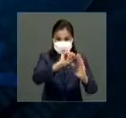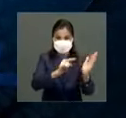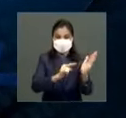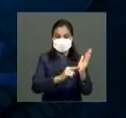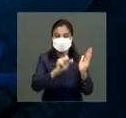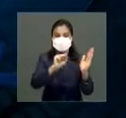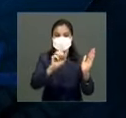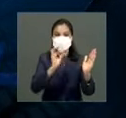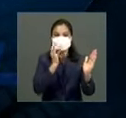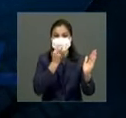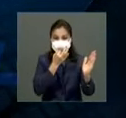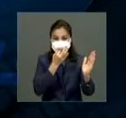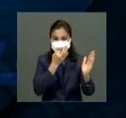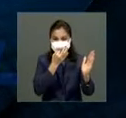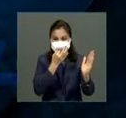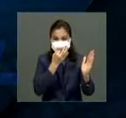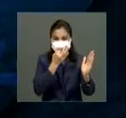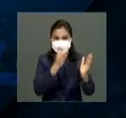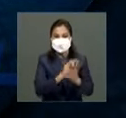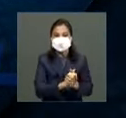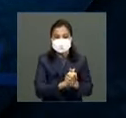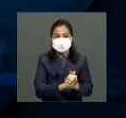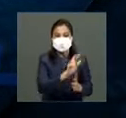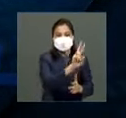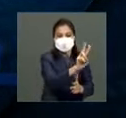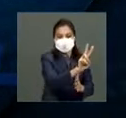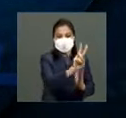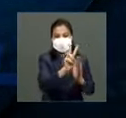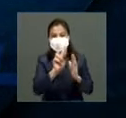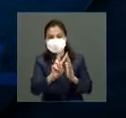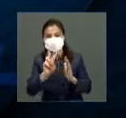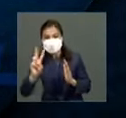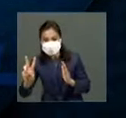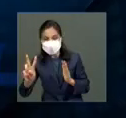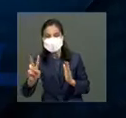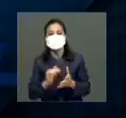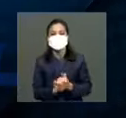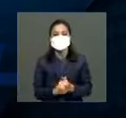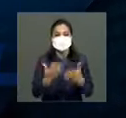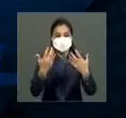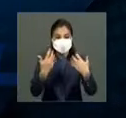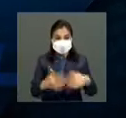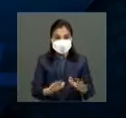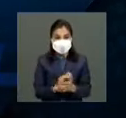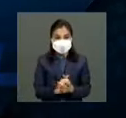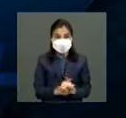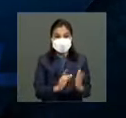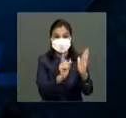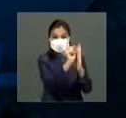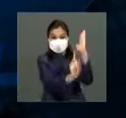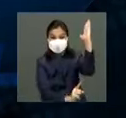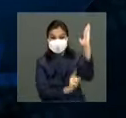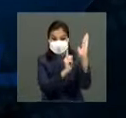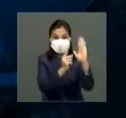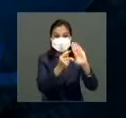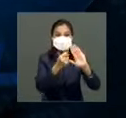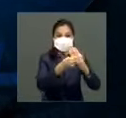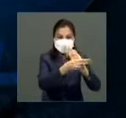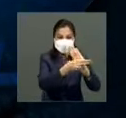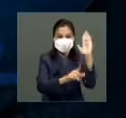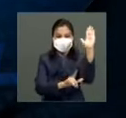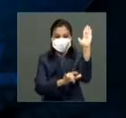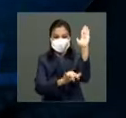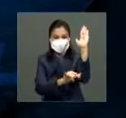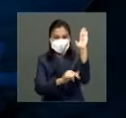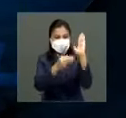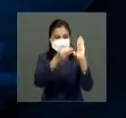รสาครเนี่ยมีทั้งหมด3จังหวัดเนี่ยจังหวัดละ2รายนะครับแล้วก็จังหวัดละ1รายนี่คือปทุมธานียะลา